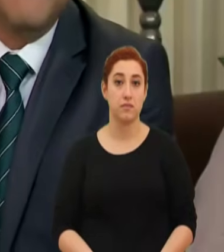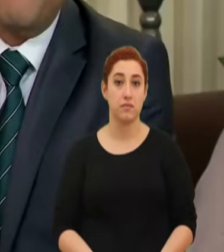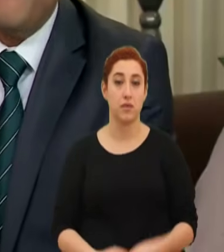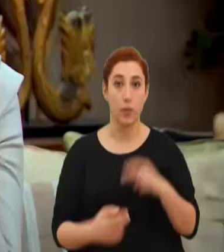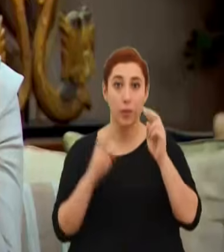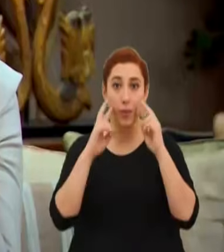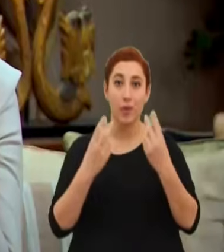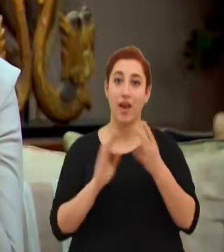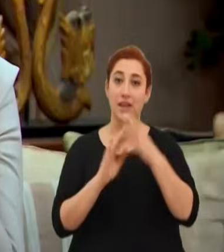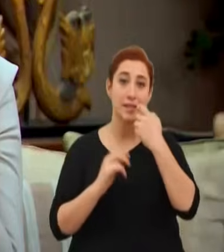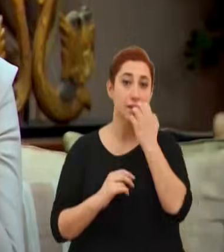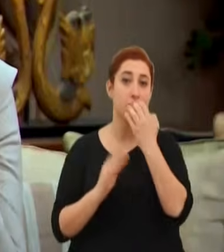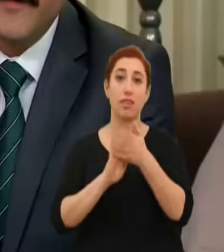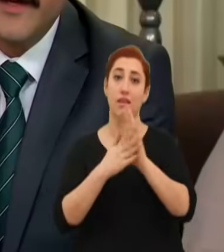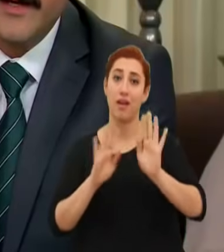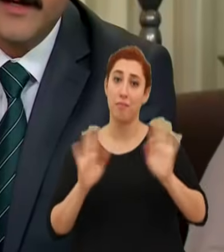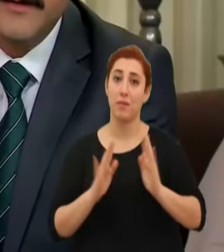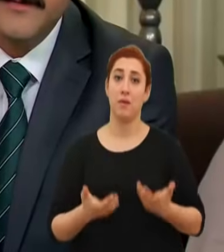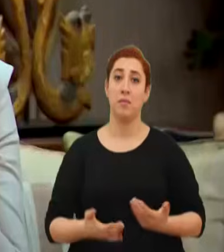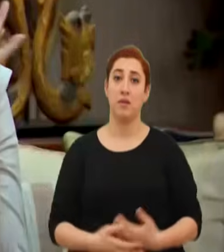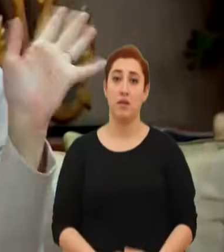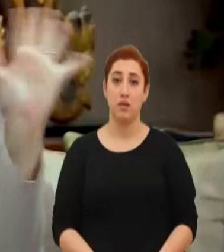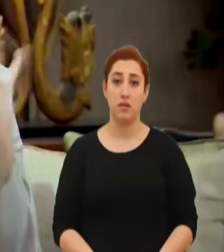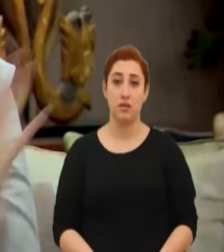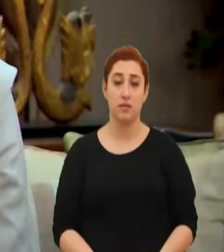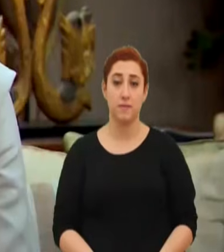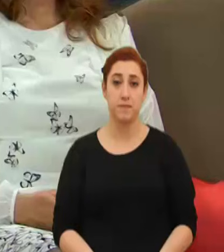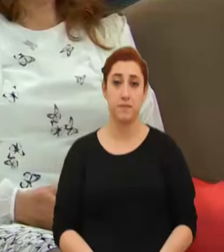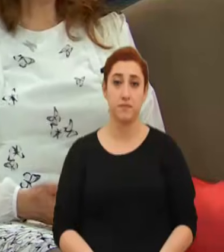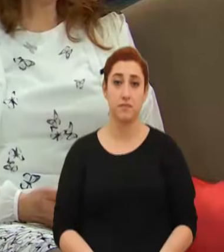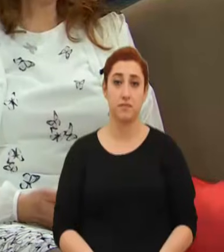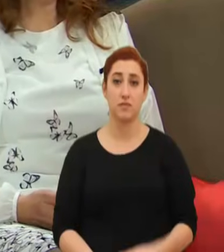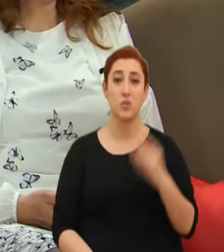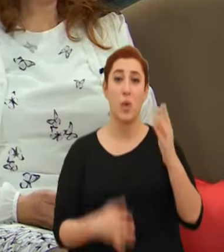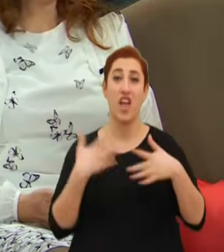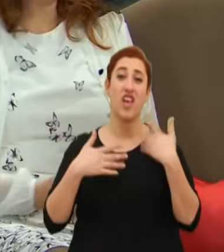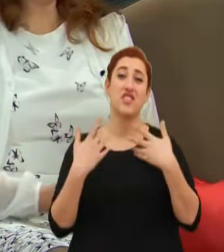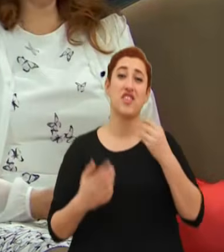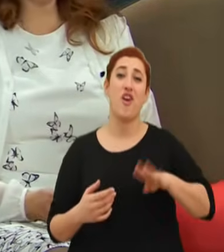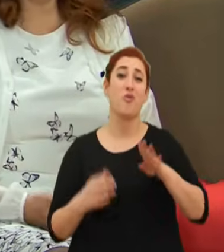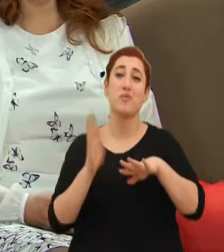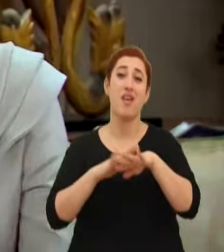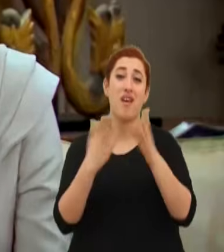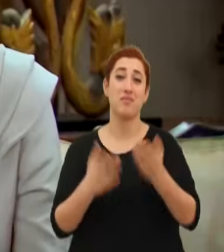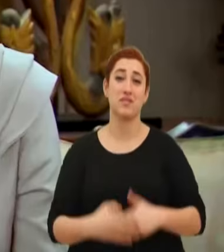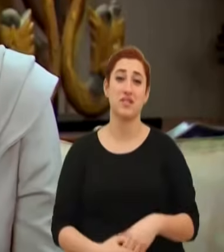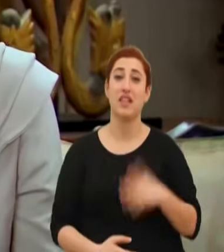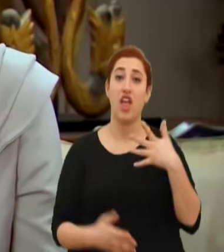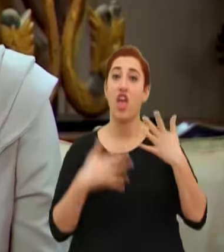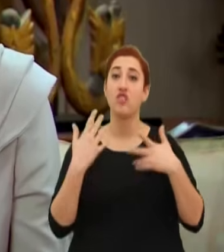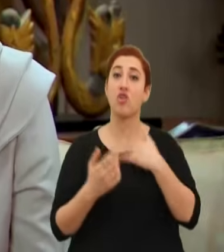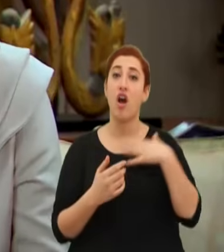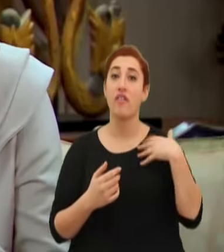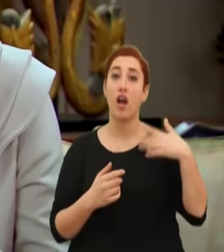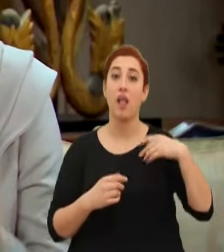Ay Rüyam. Ay yedin bitirdi şu tırnaklarını yeter tamam. Çok heyecanlı yavrucak, ne yapsın? Ay yine heyecanlı